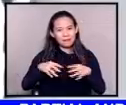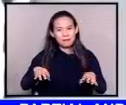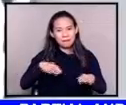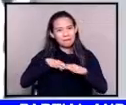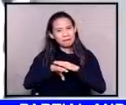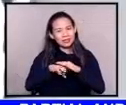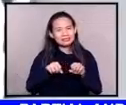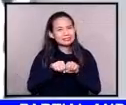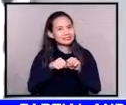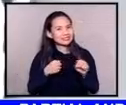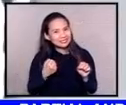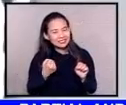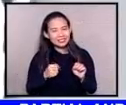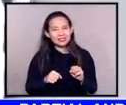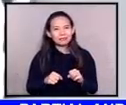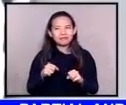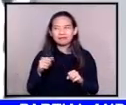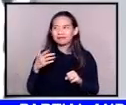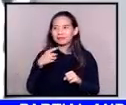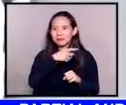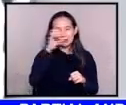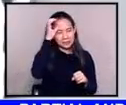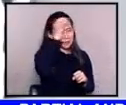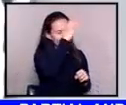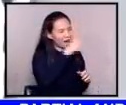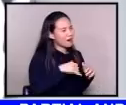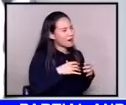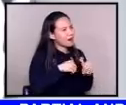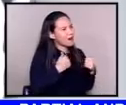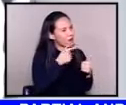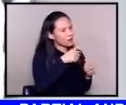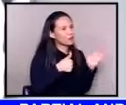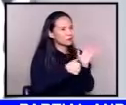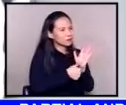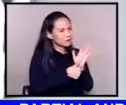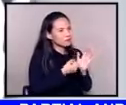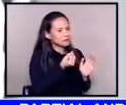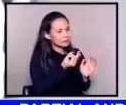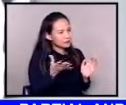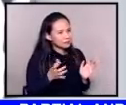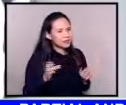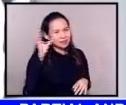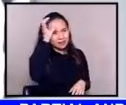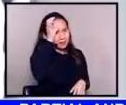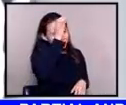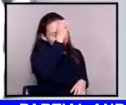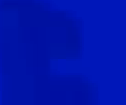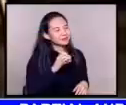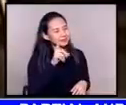Cavite si Laila Pangilinan. Laila, so far, kamusta ang botohan at ang bilangan dyan sa Cavite?